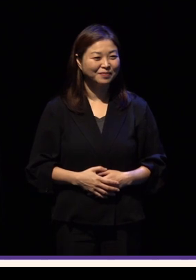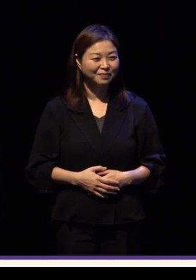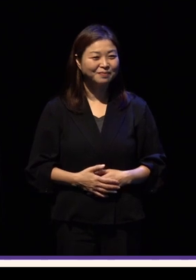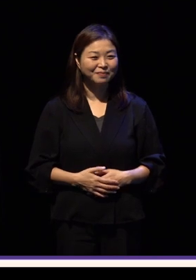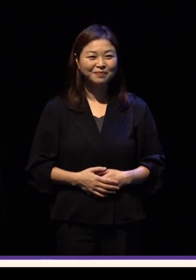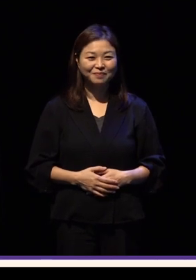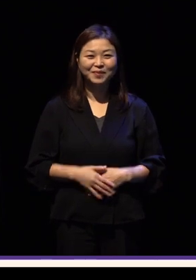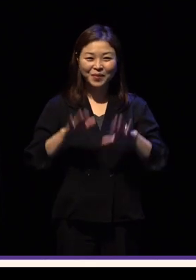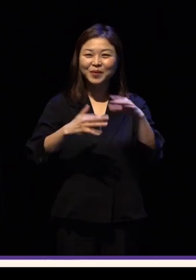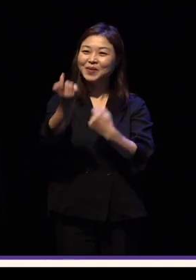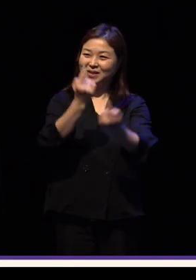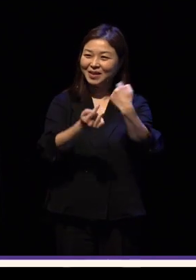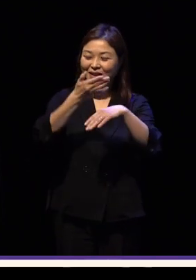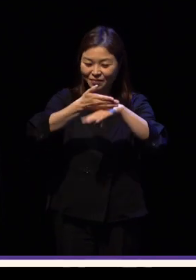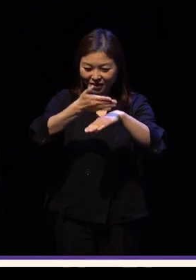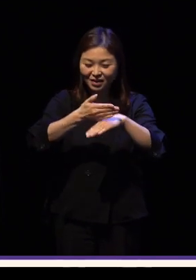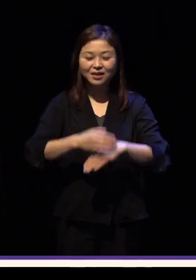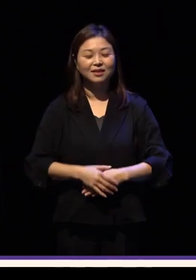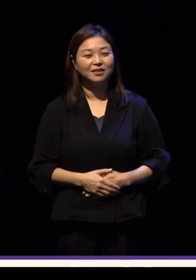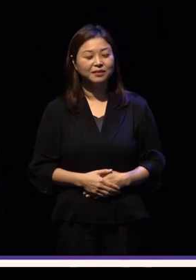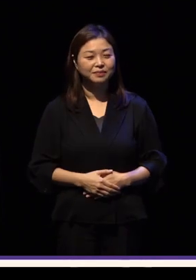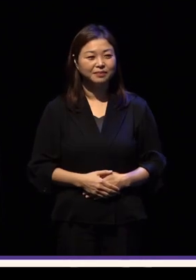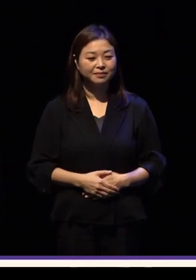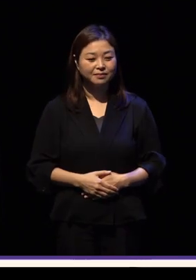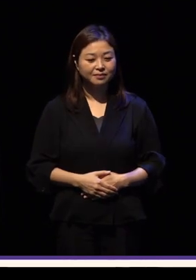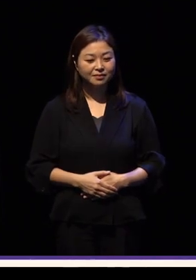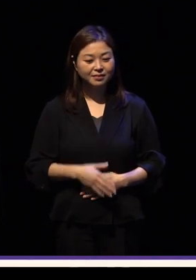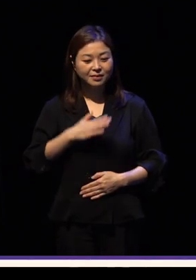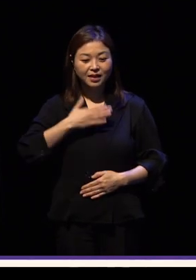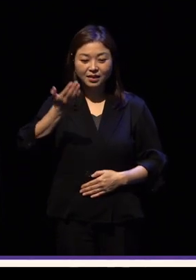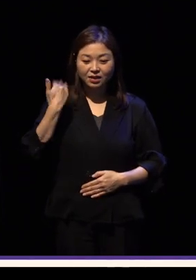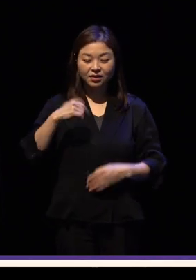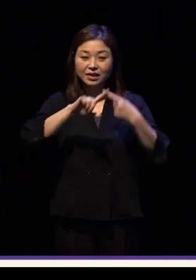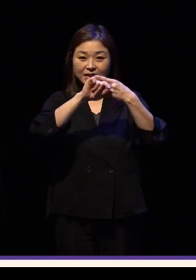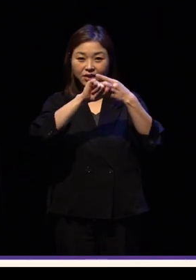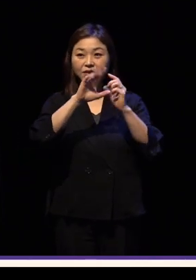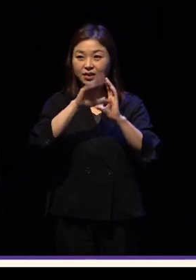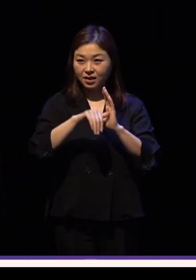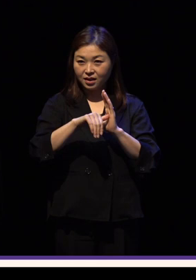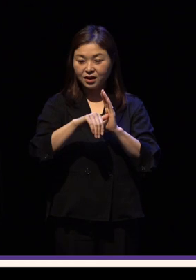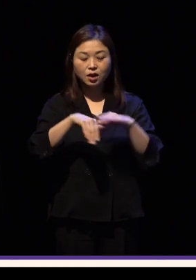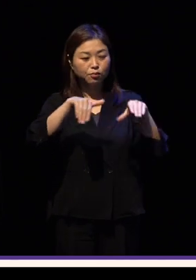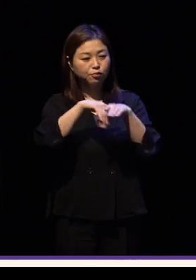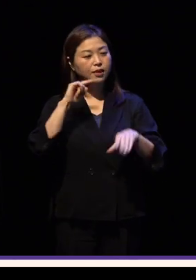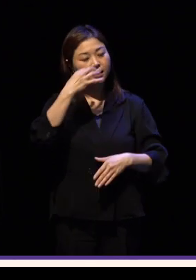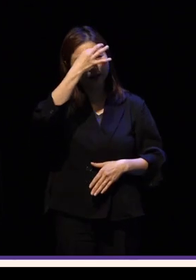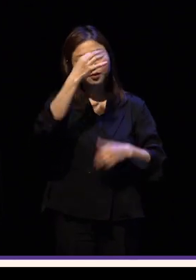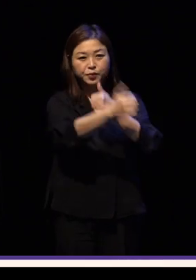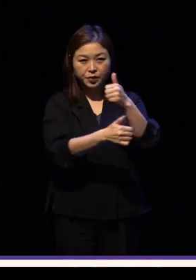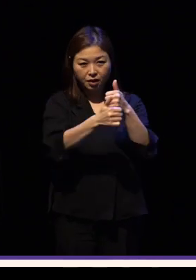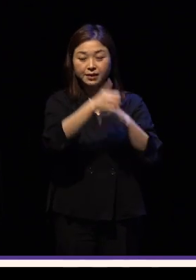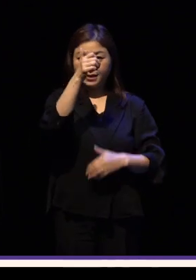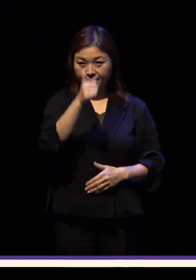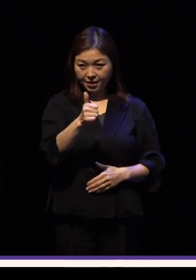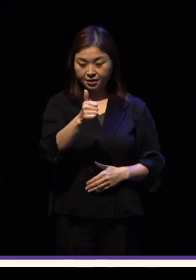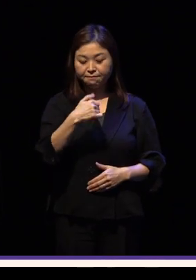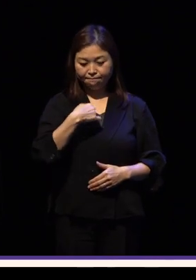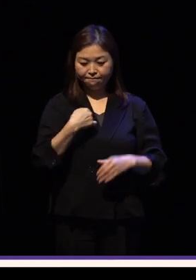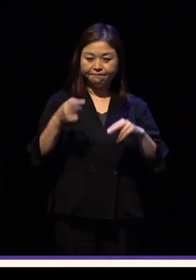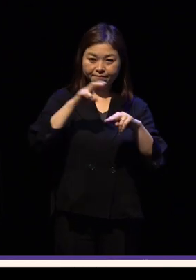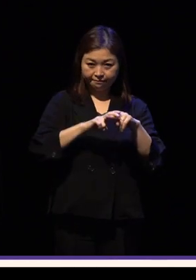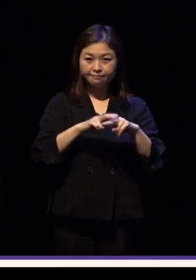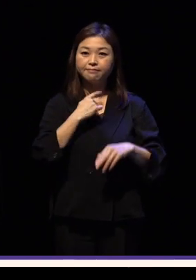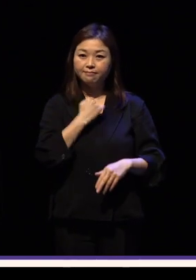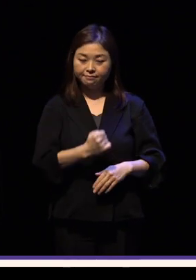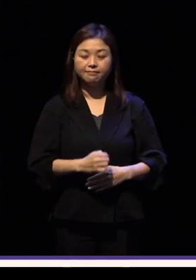어쨌든 간에 감사합니다. 예, 제가 지난 1월 달에 문화예술위원회 위원장으로 취임을